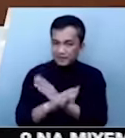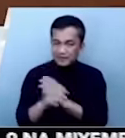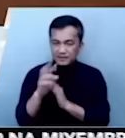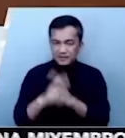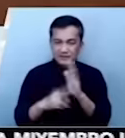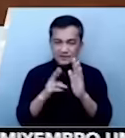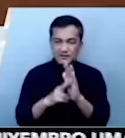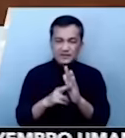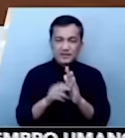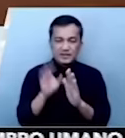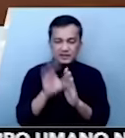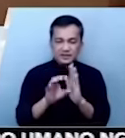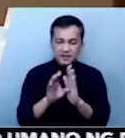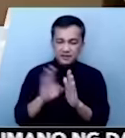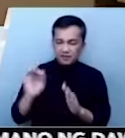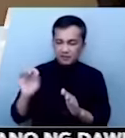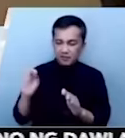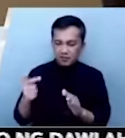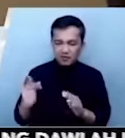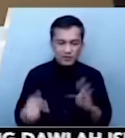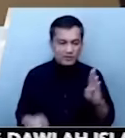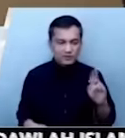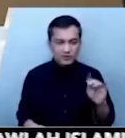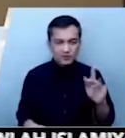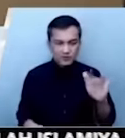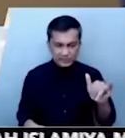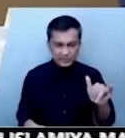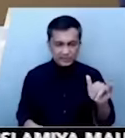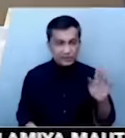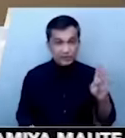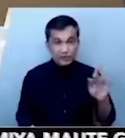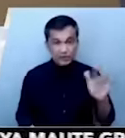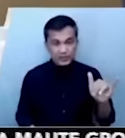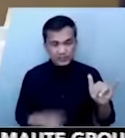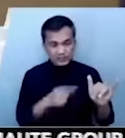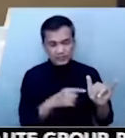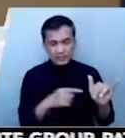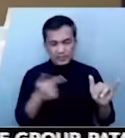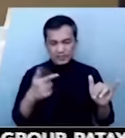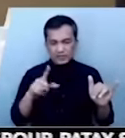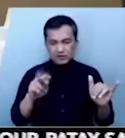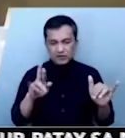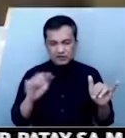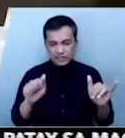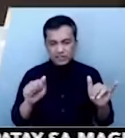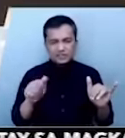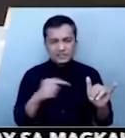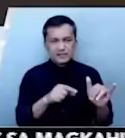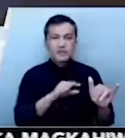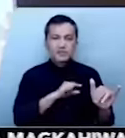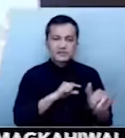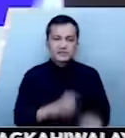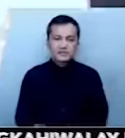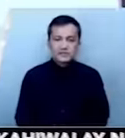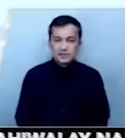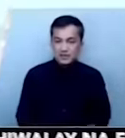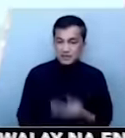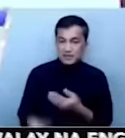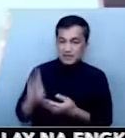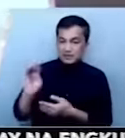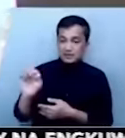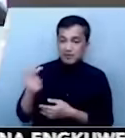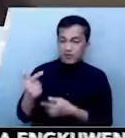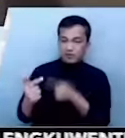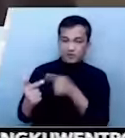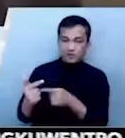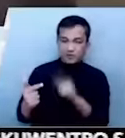karakter ni Nabong at Beauty. Si Beauty bilang si Gloria na isang pulis at si Bong bilang si